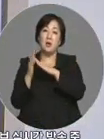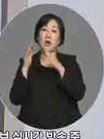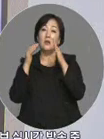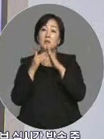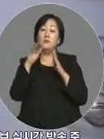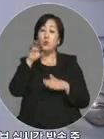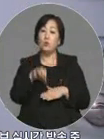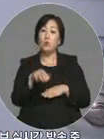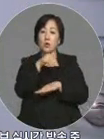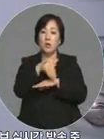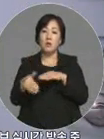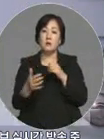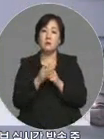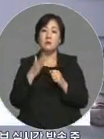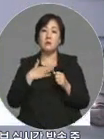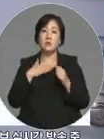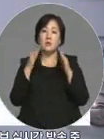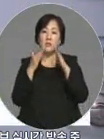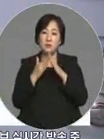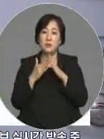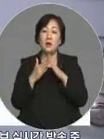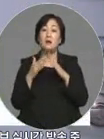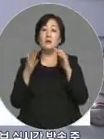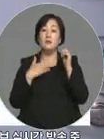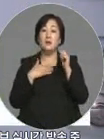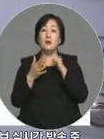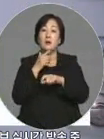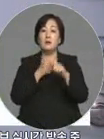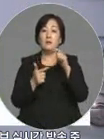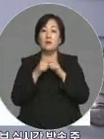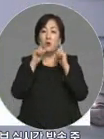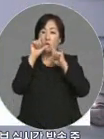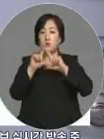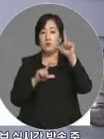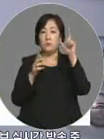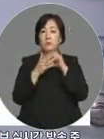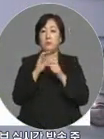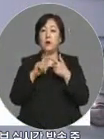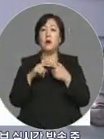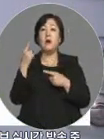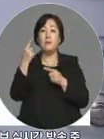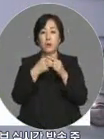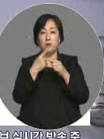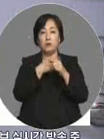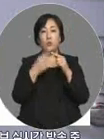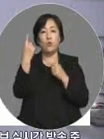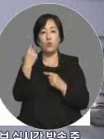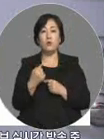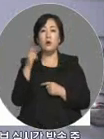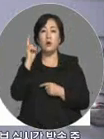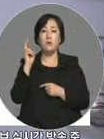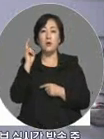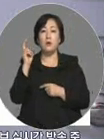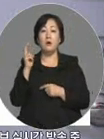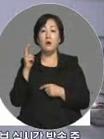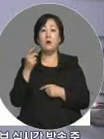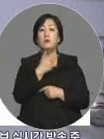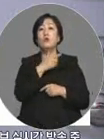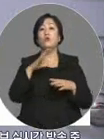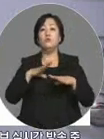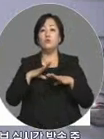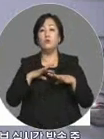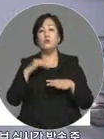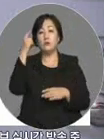구했습니다. 저희 집이랑 저가 노출됐기 때문에 그 사람이 한 번 더 올 수도 있고 네, 그런 게 너무 더